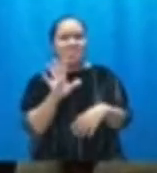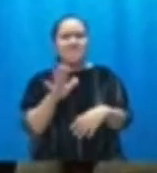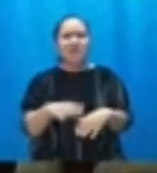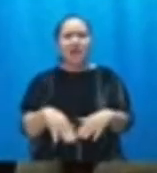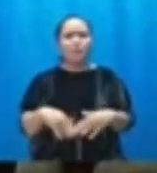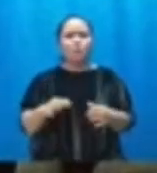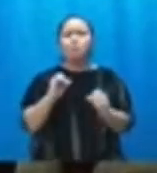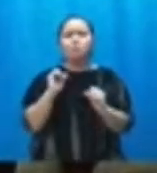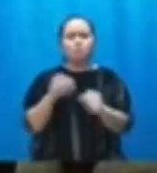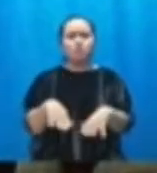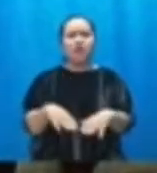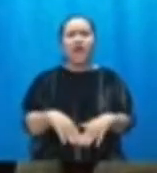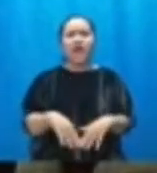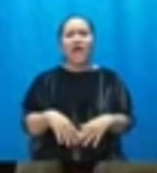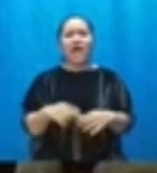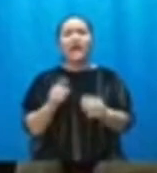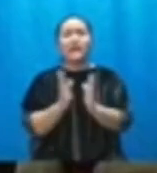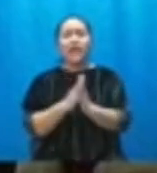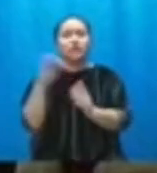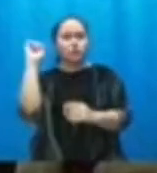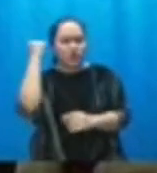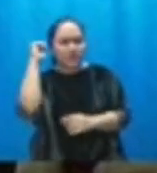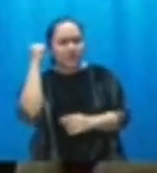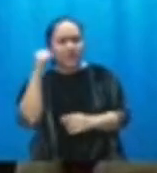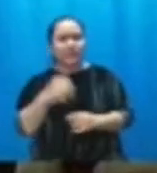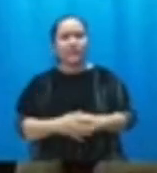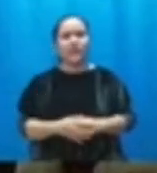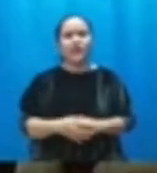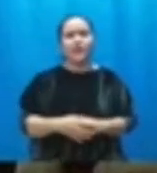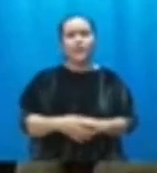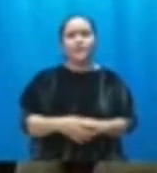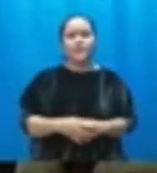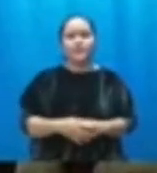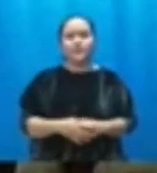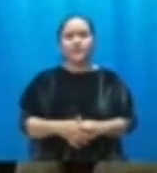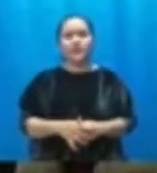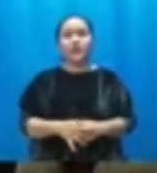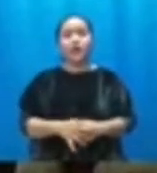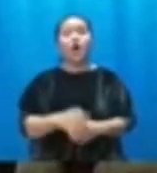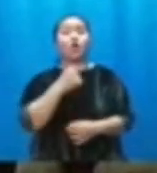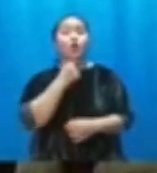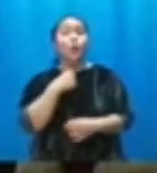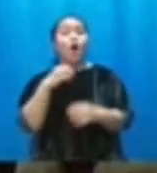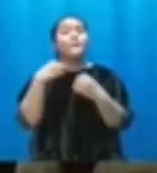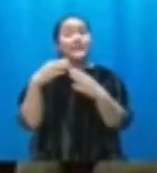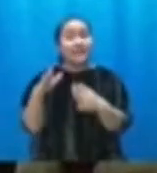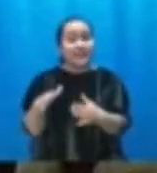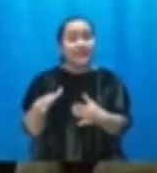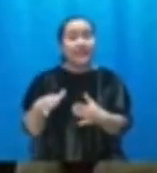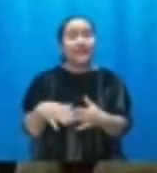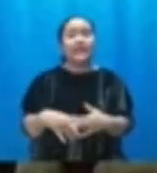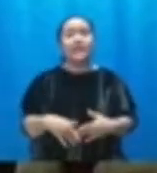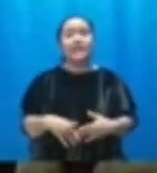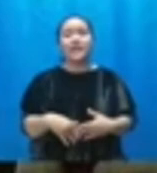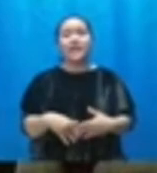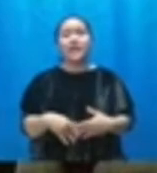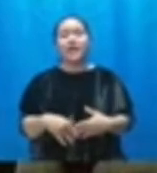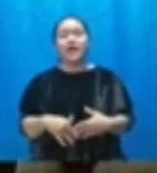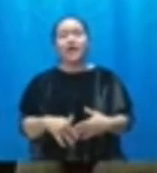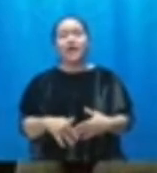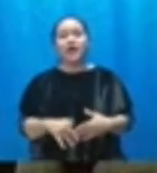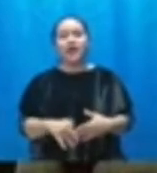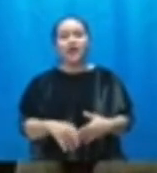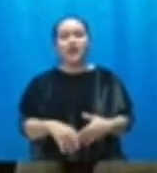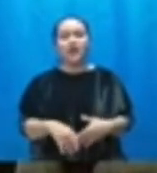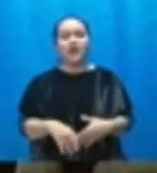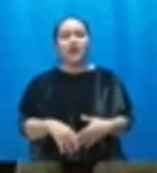juga saja rumah untuk pendidikan orang bisu tulilut ini di Kebon Jeruk kemudian kebetulan keponakan